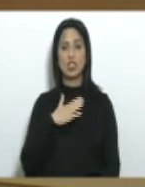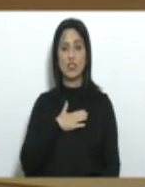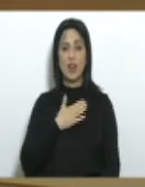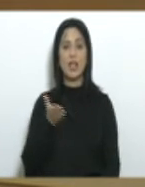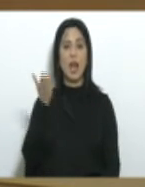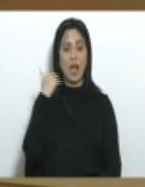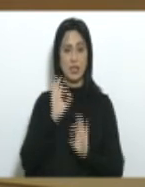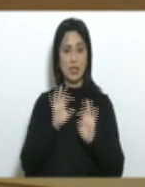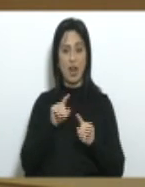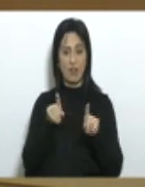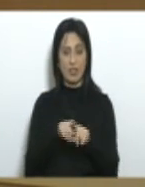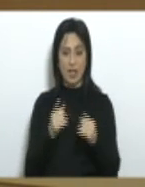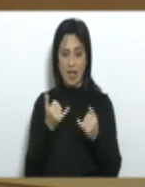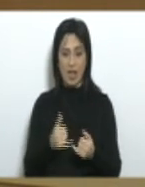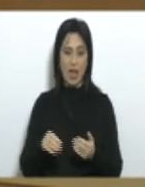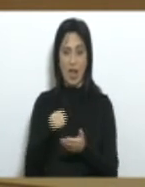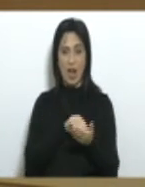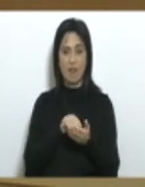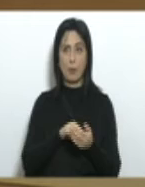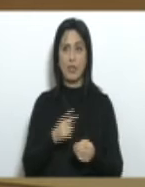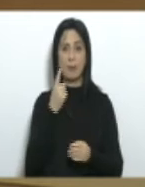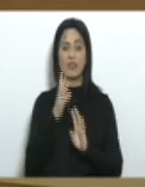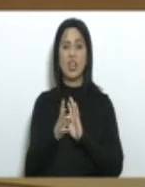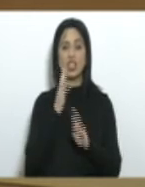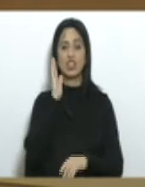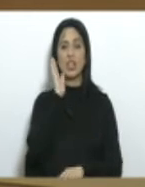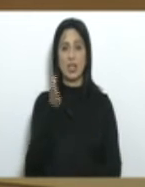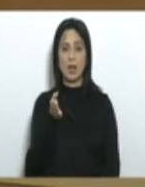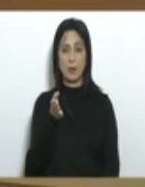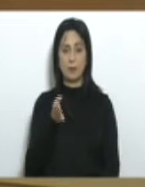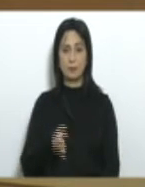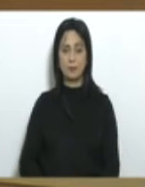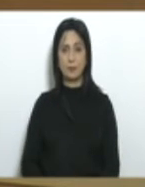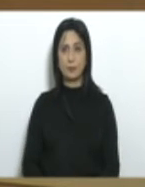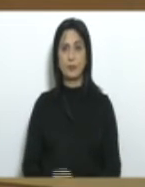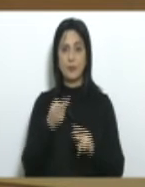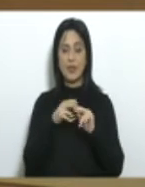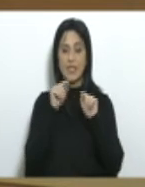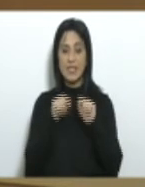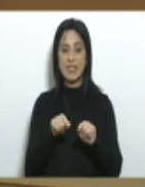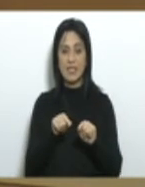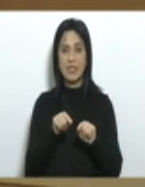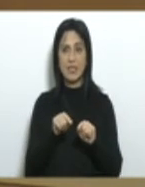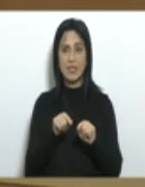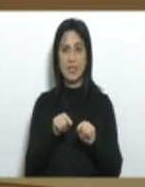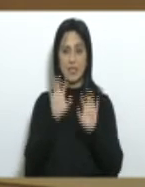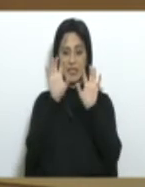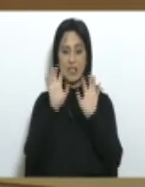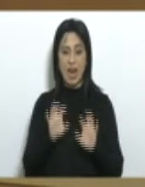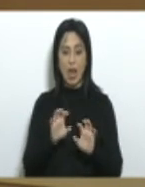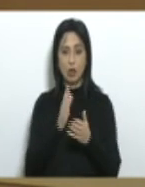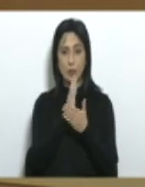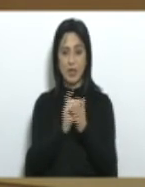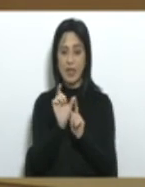ადრეს განვაცხადეთ და ეხლაც გავიმეორებთ, ეს პირველ რიგში იქნება ის საკანონმდებლო